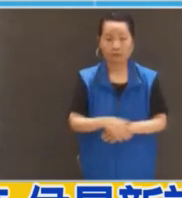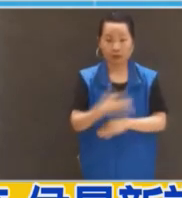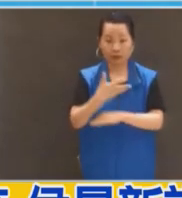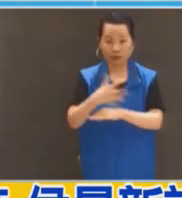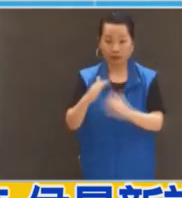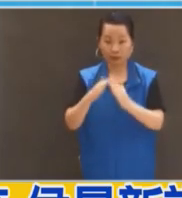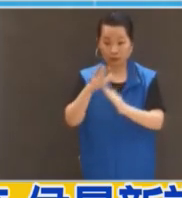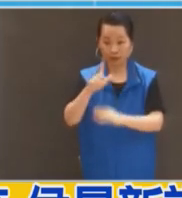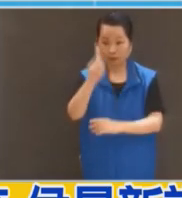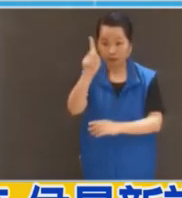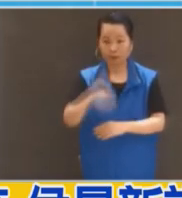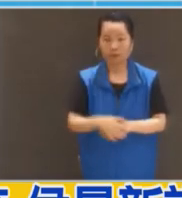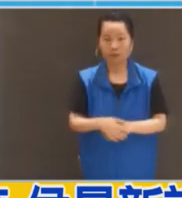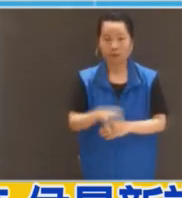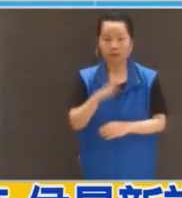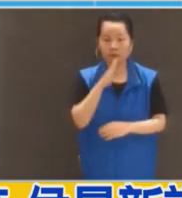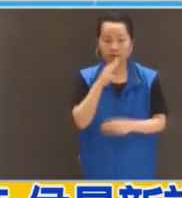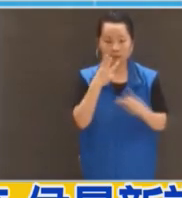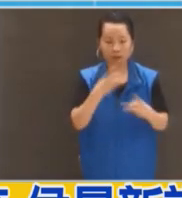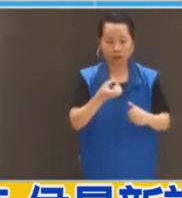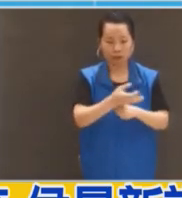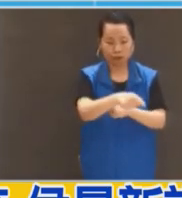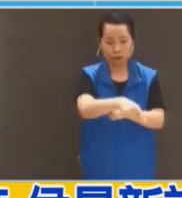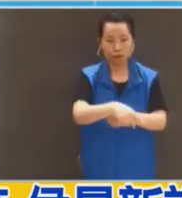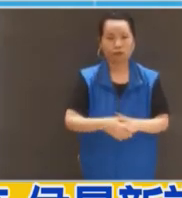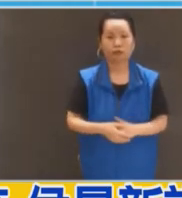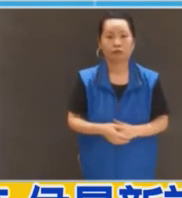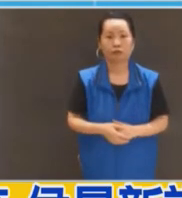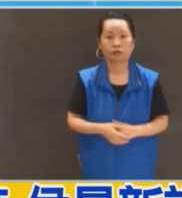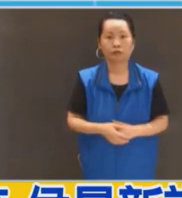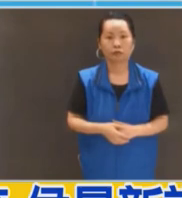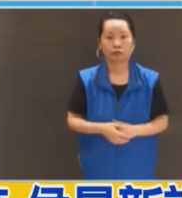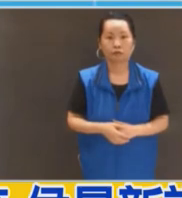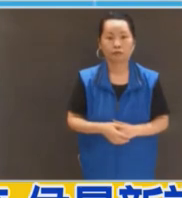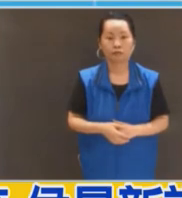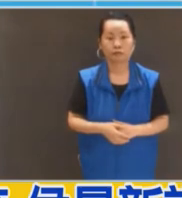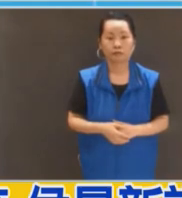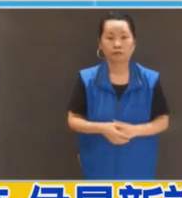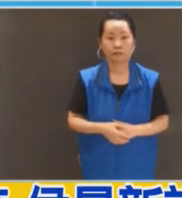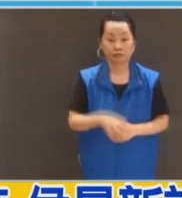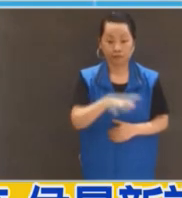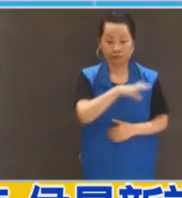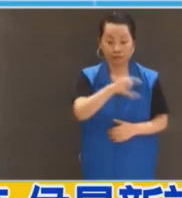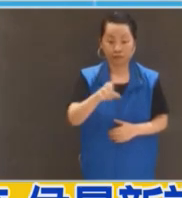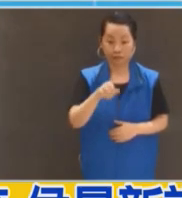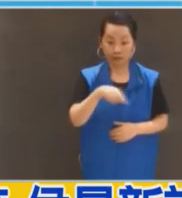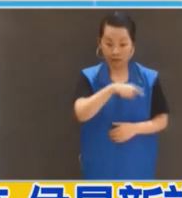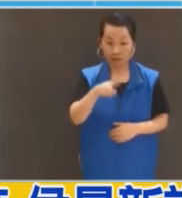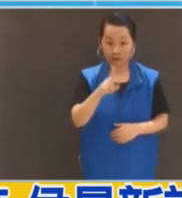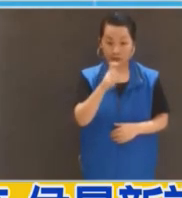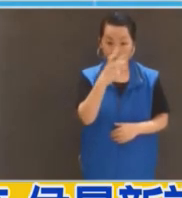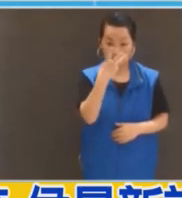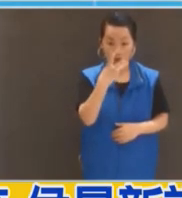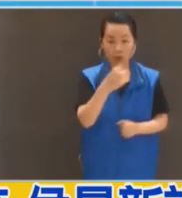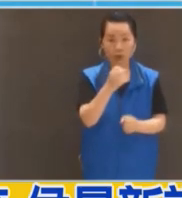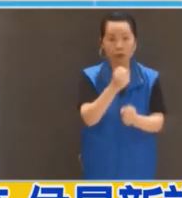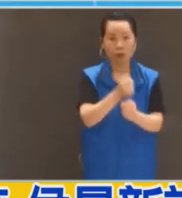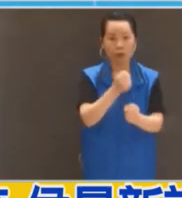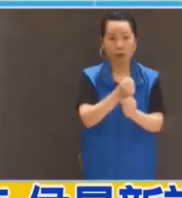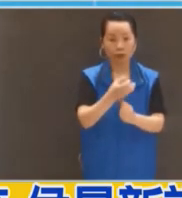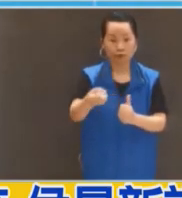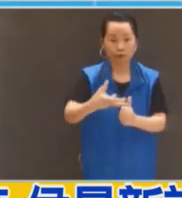市场有1人，是3重1人。至于这13个都是从职场传播过